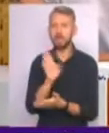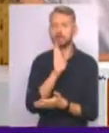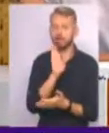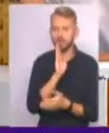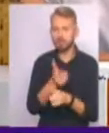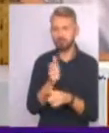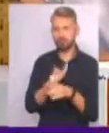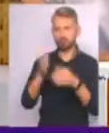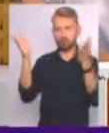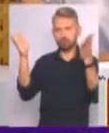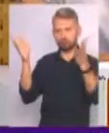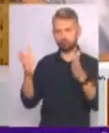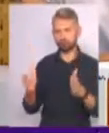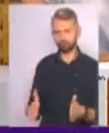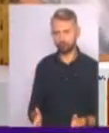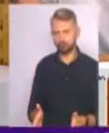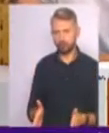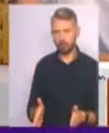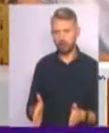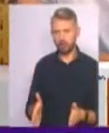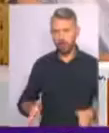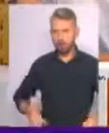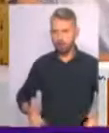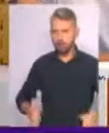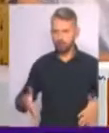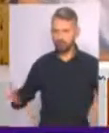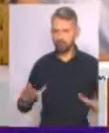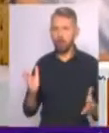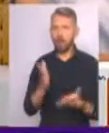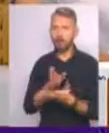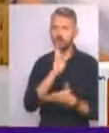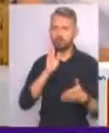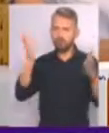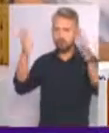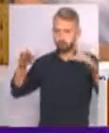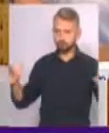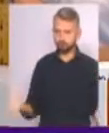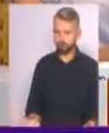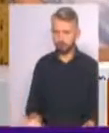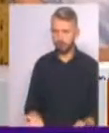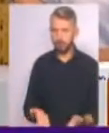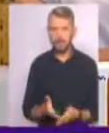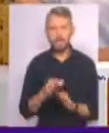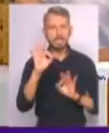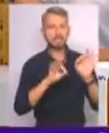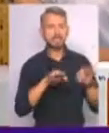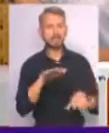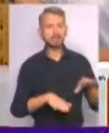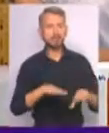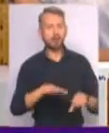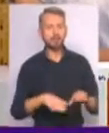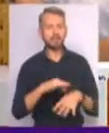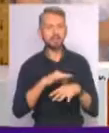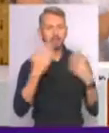більш рівненькі, ну не дуже широкі, конечно, бедра, а є жінки от як грушка. Такі, і в них це буде індекс ожиріння. Індекс маси тіла не